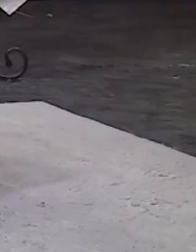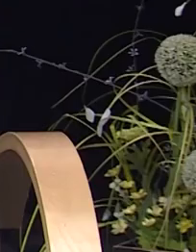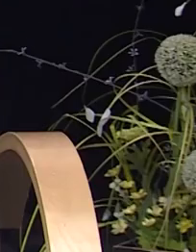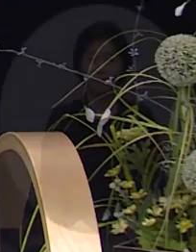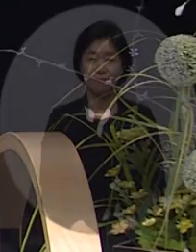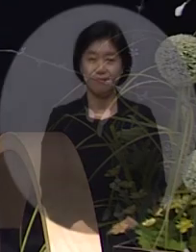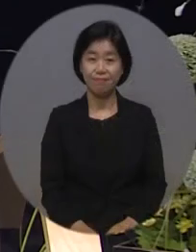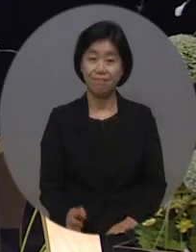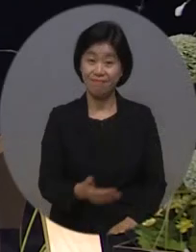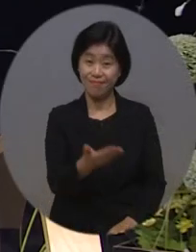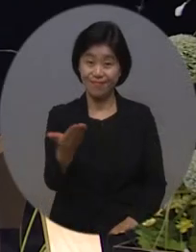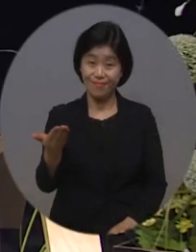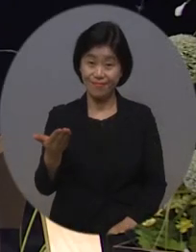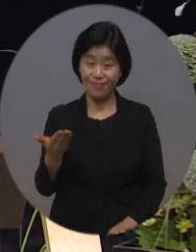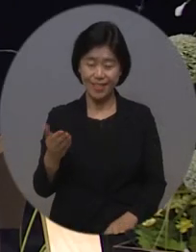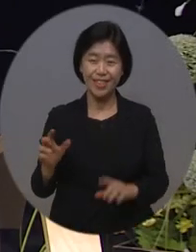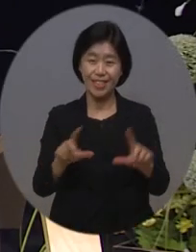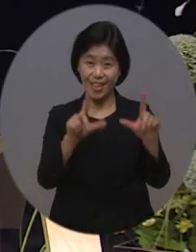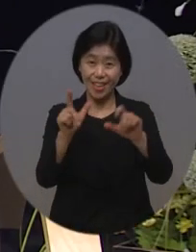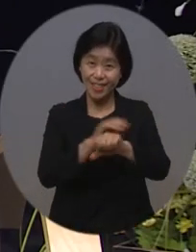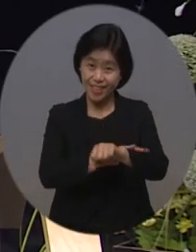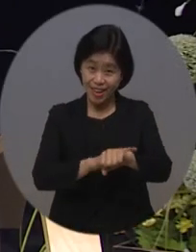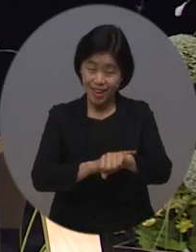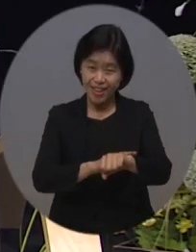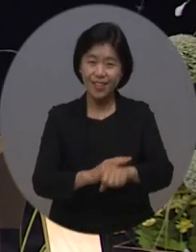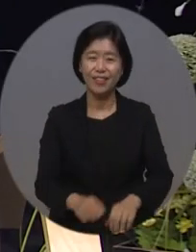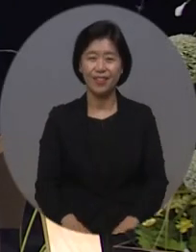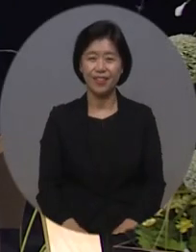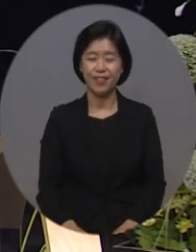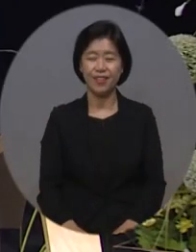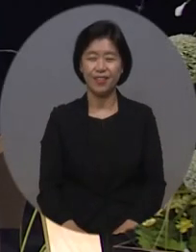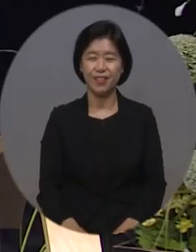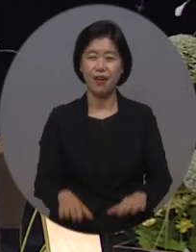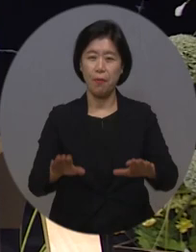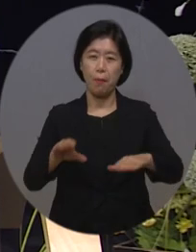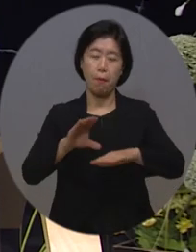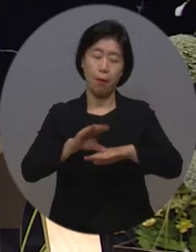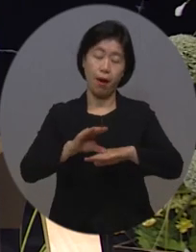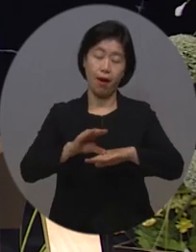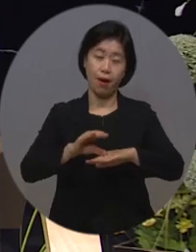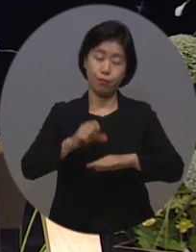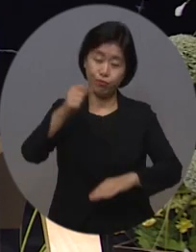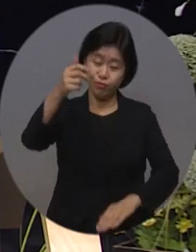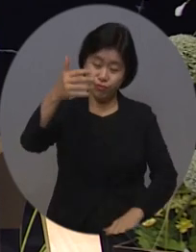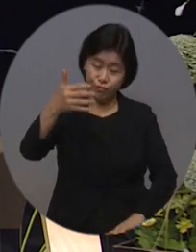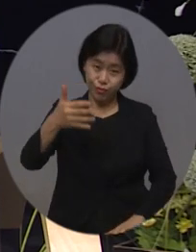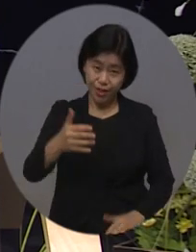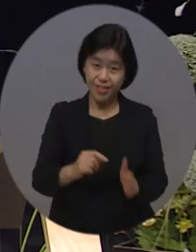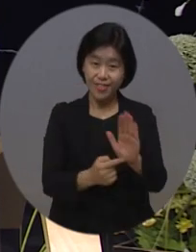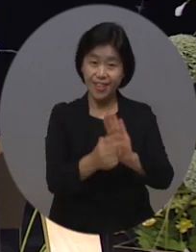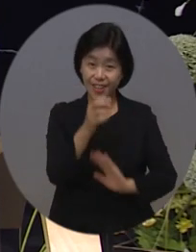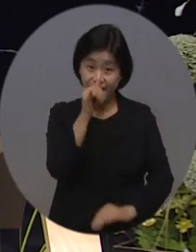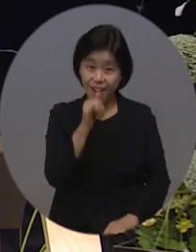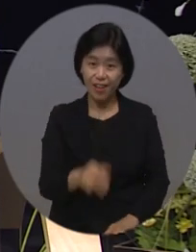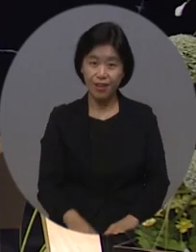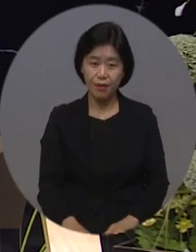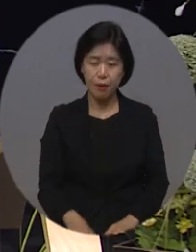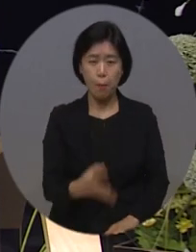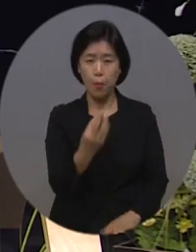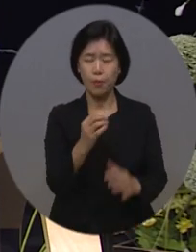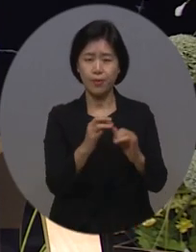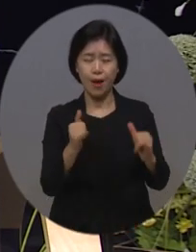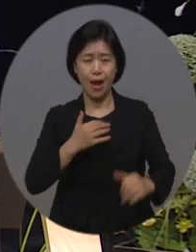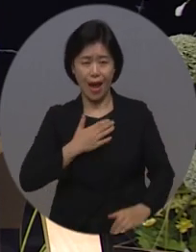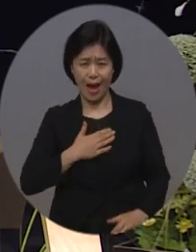시청자 여러분 잘 지내셨습니까? 자질과 동행 시간이 몇 회 방영되니 몇 분과 친교를 맺게